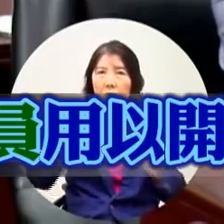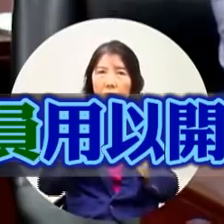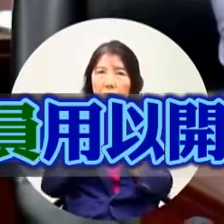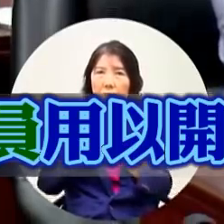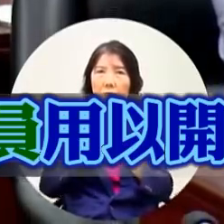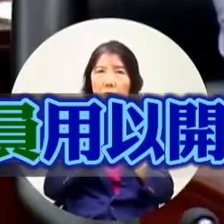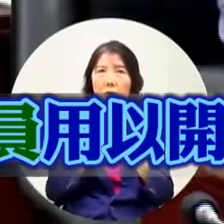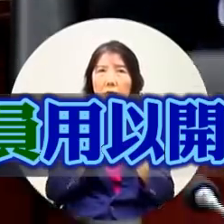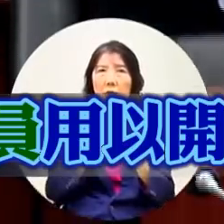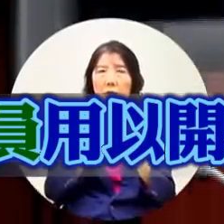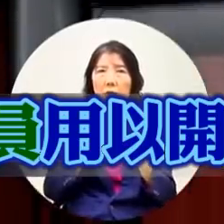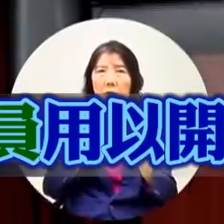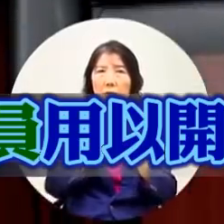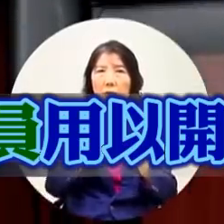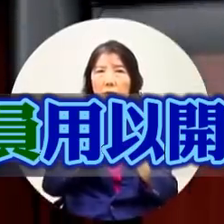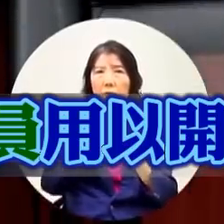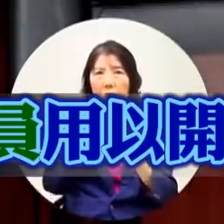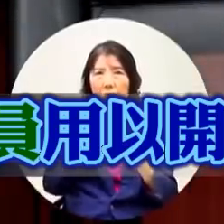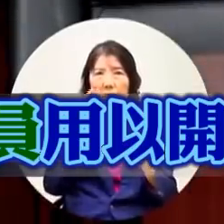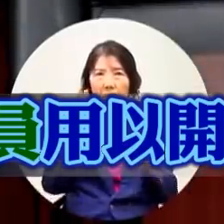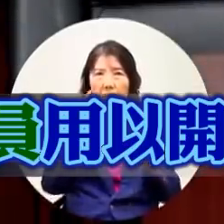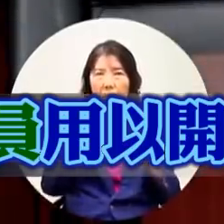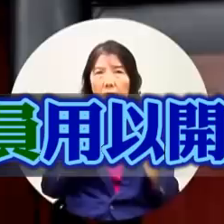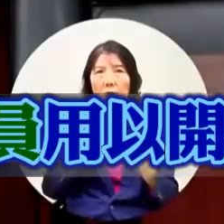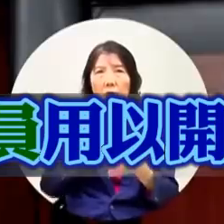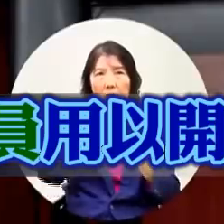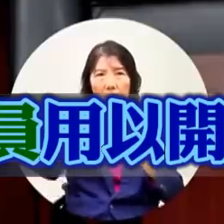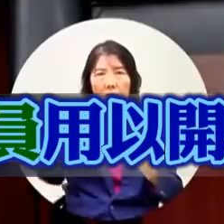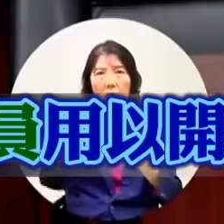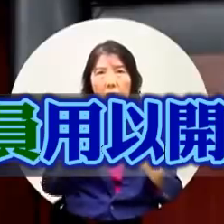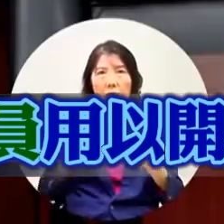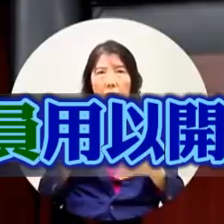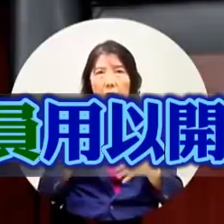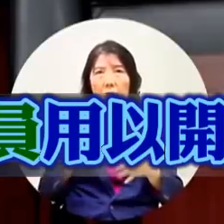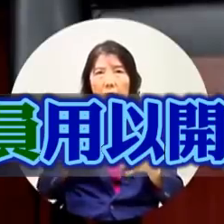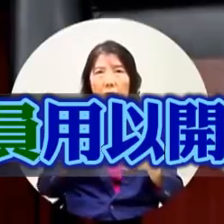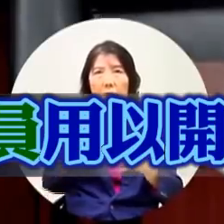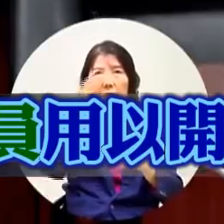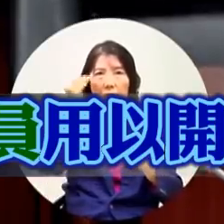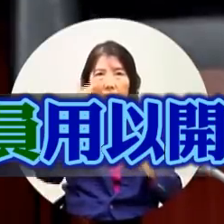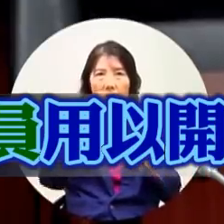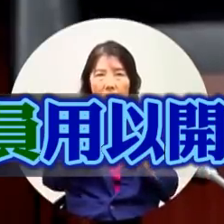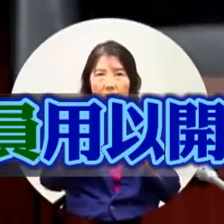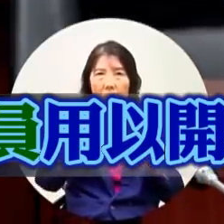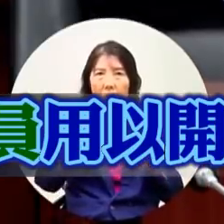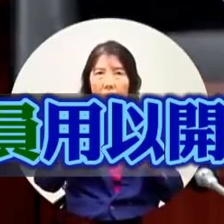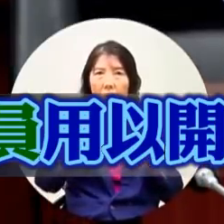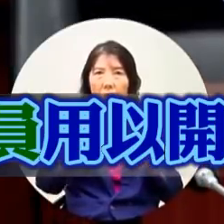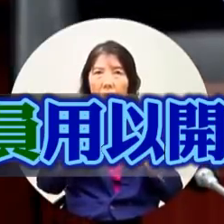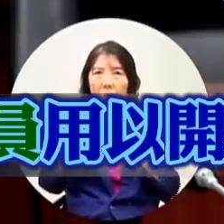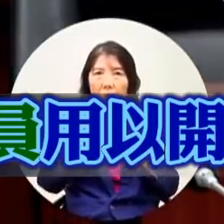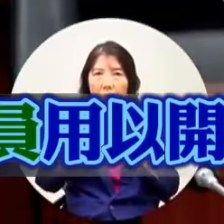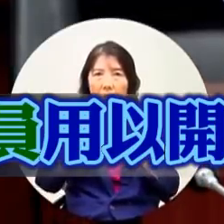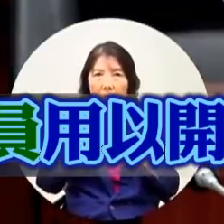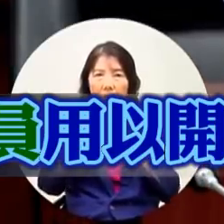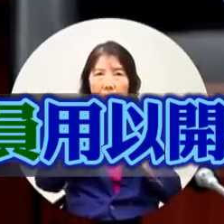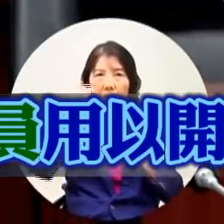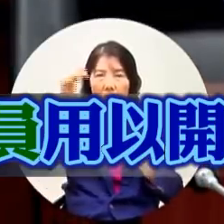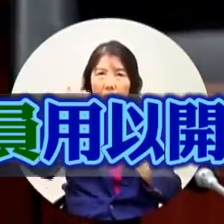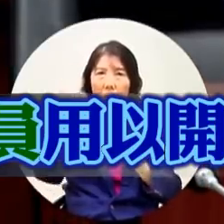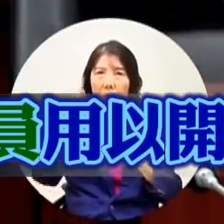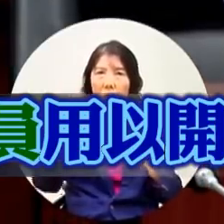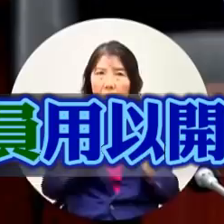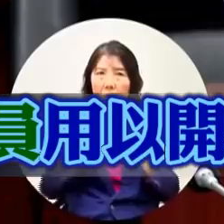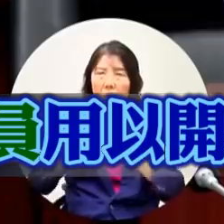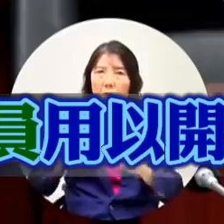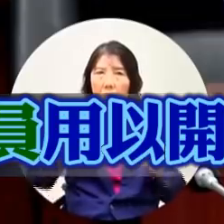询当中，我们很明确的指出，我们的观光局主秘呢高美兰女士，至今还有包括我